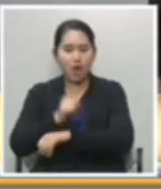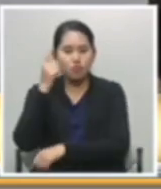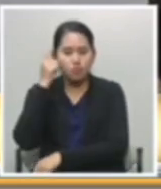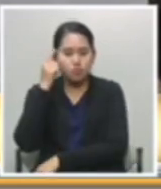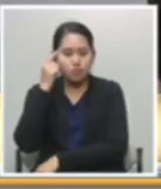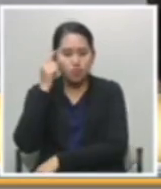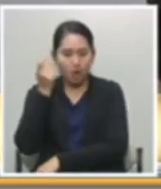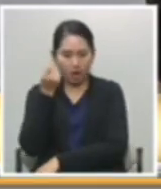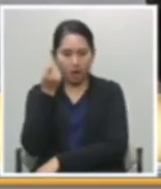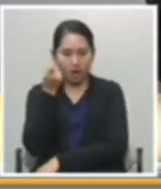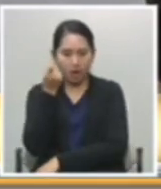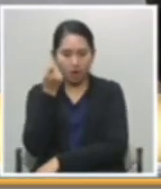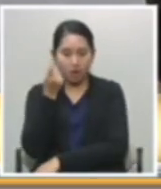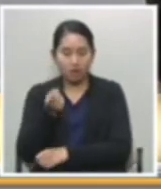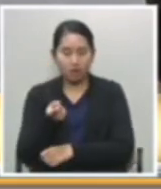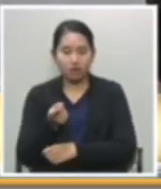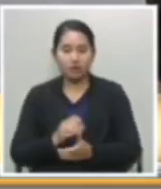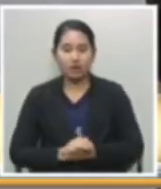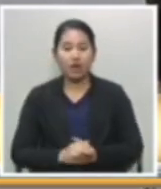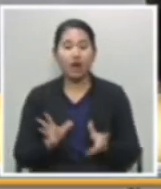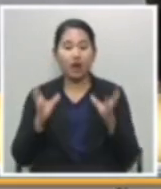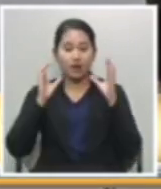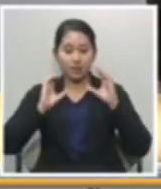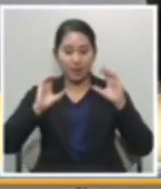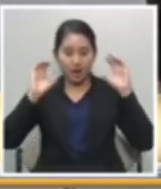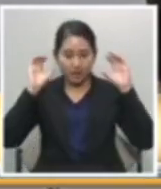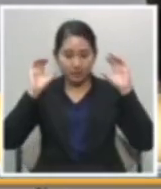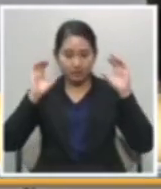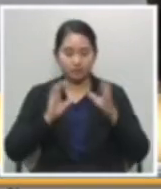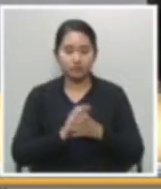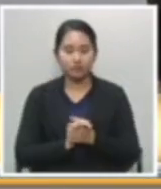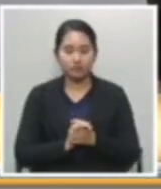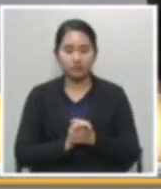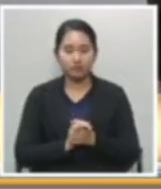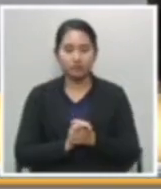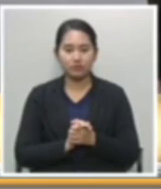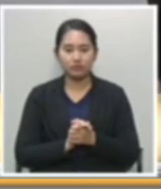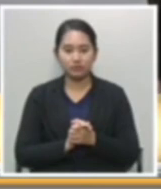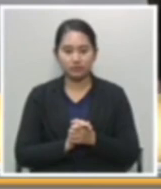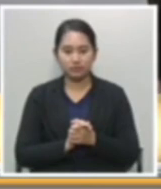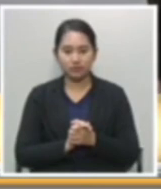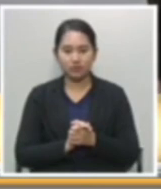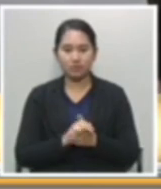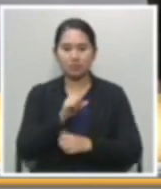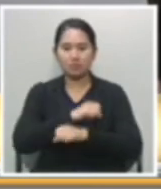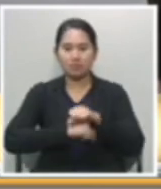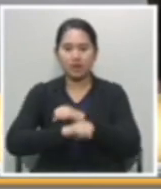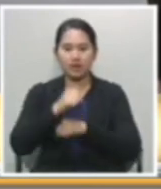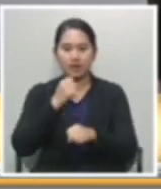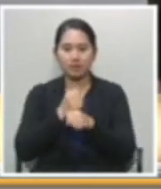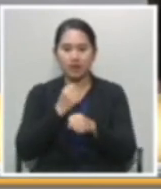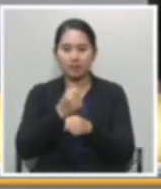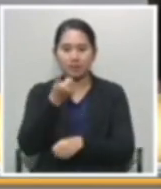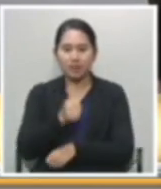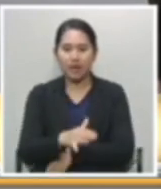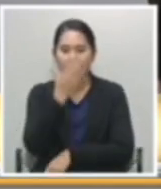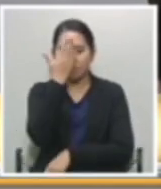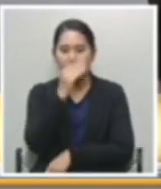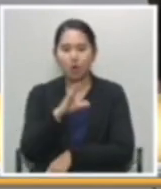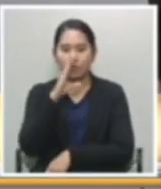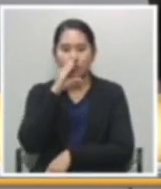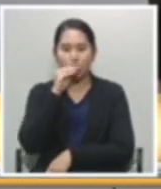านก็เข้าใจนะครับว่ารัฐบาลเนี่ยยังไม่สามารถที่จะรับหน้าที่ได้เพราะถวายสัตย์ไม่ถูกต้อง